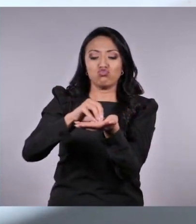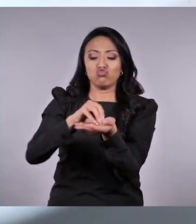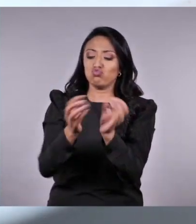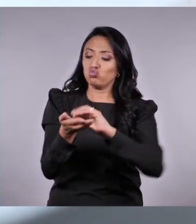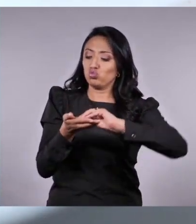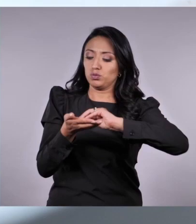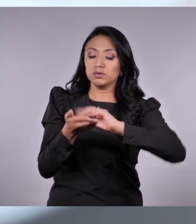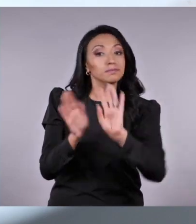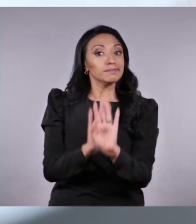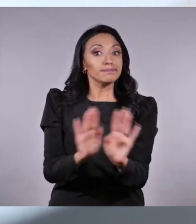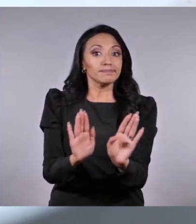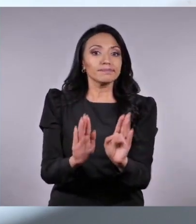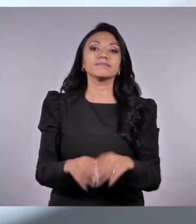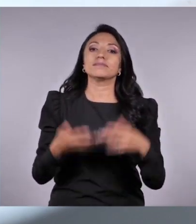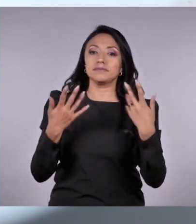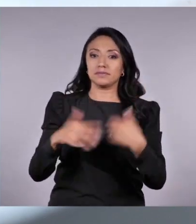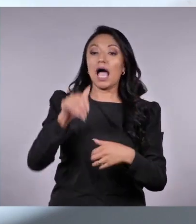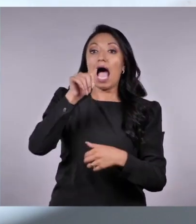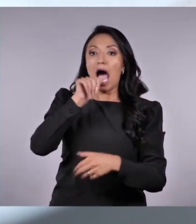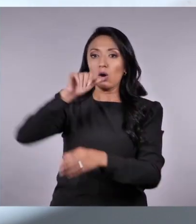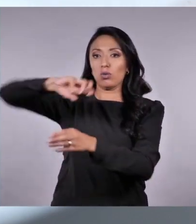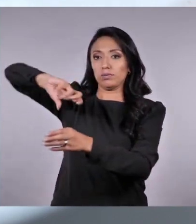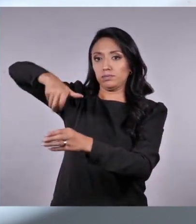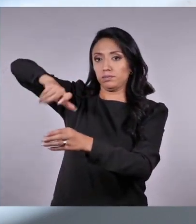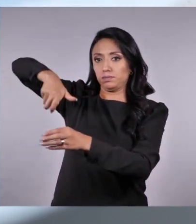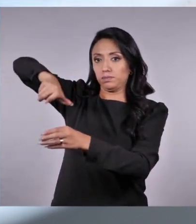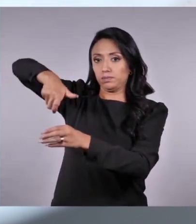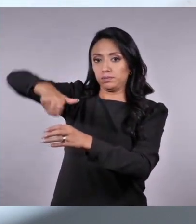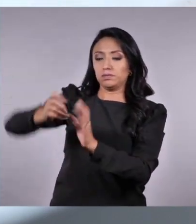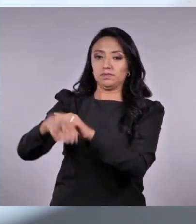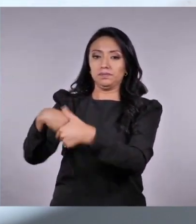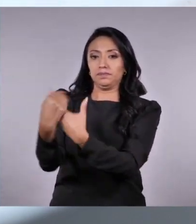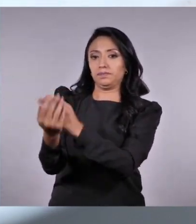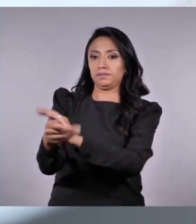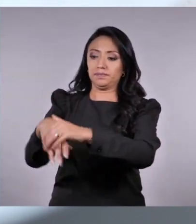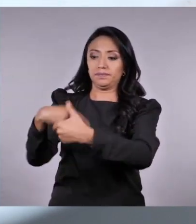Muy bien. Y ahora sí, nos enjuagamos.